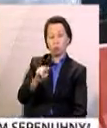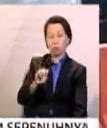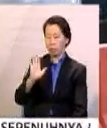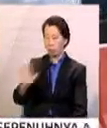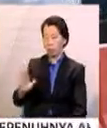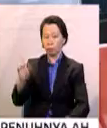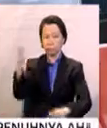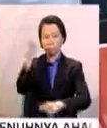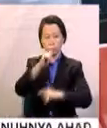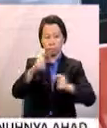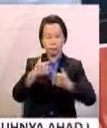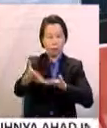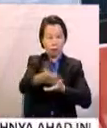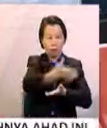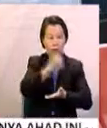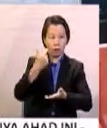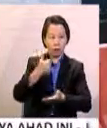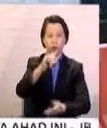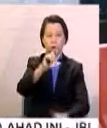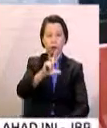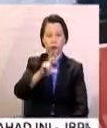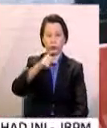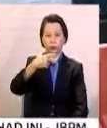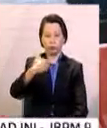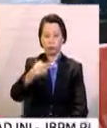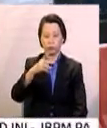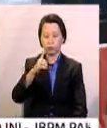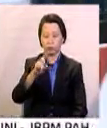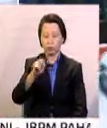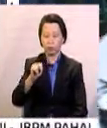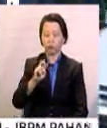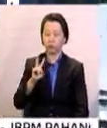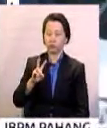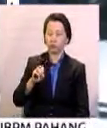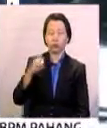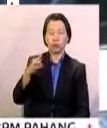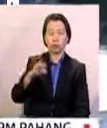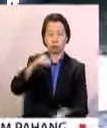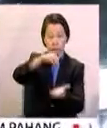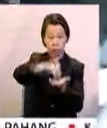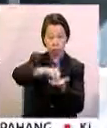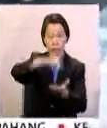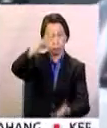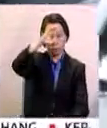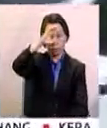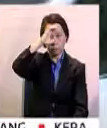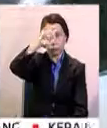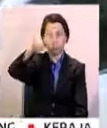sambutan hari hasil ke-23 Lembaga Hasil Dalam Negeri 2019 di Cyberjaya.